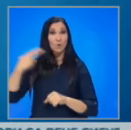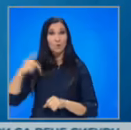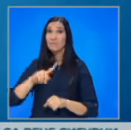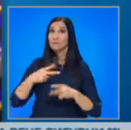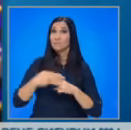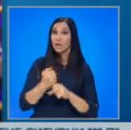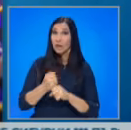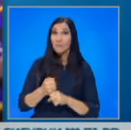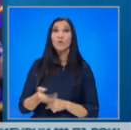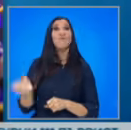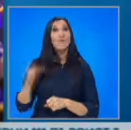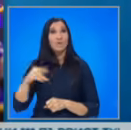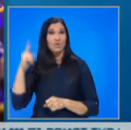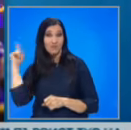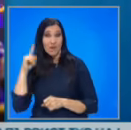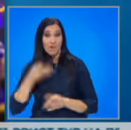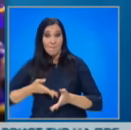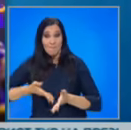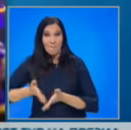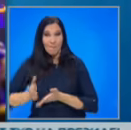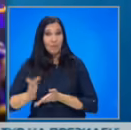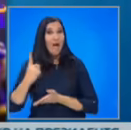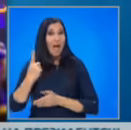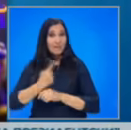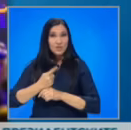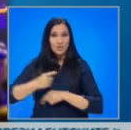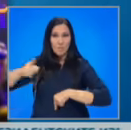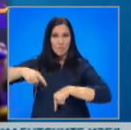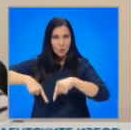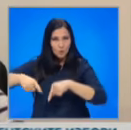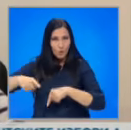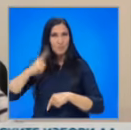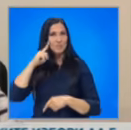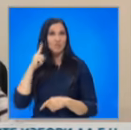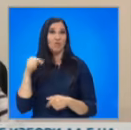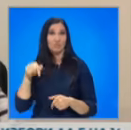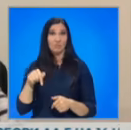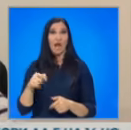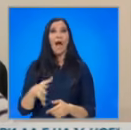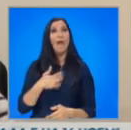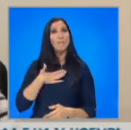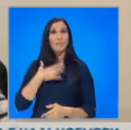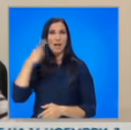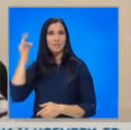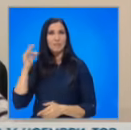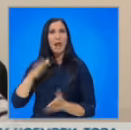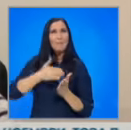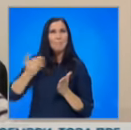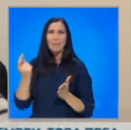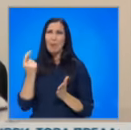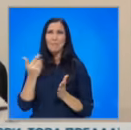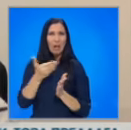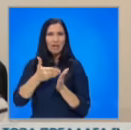ден да пътува по 1 час в посока. Мисля, че този път извадихме късмет. Паднала е само малка част от фасадата на къщата